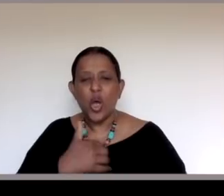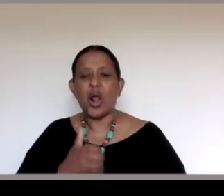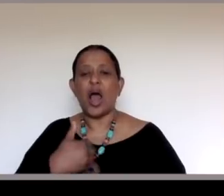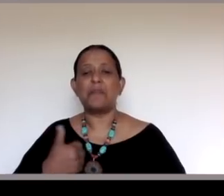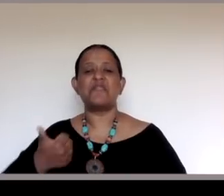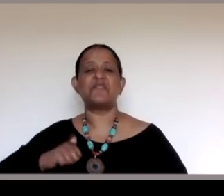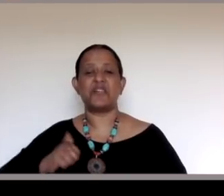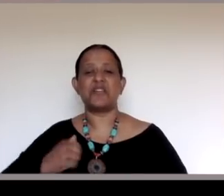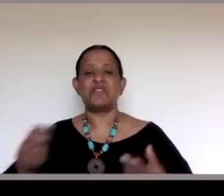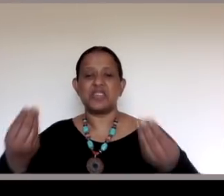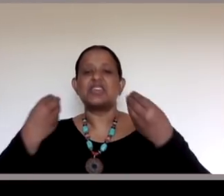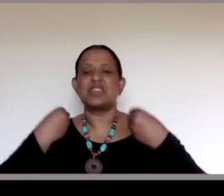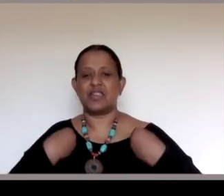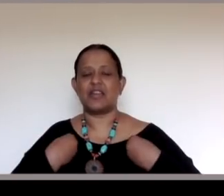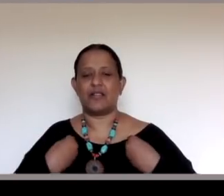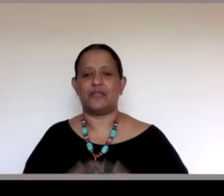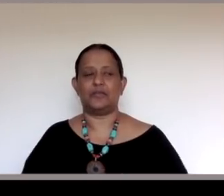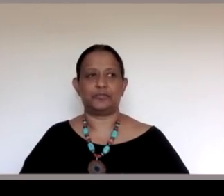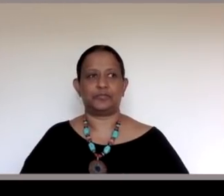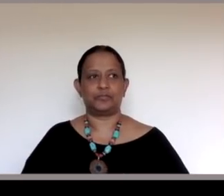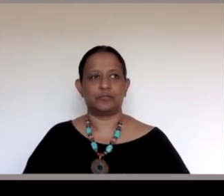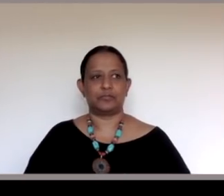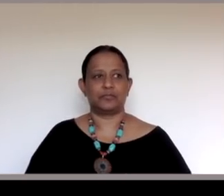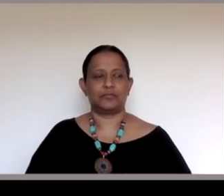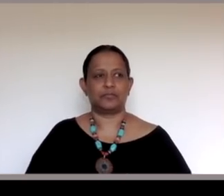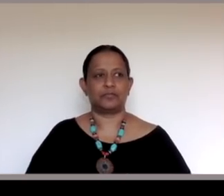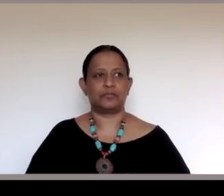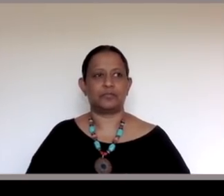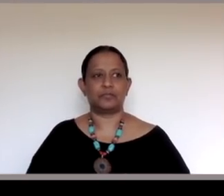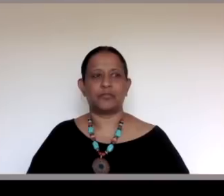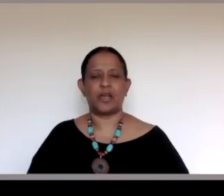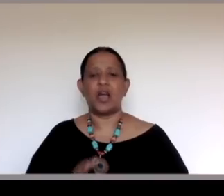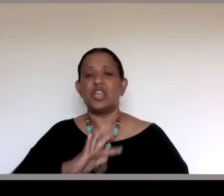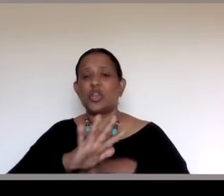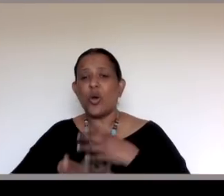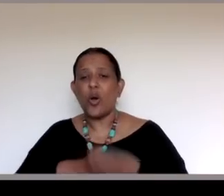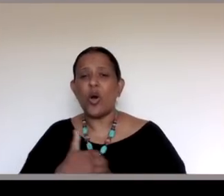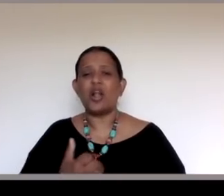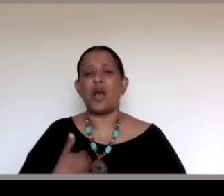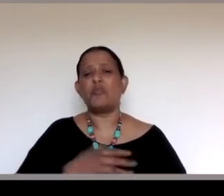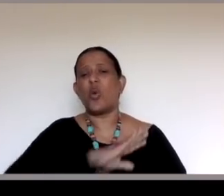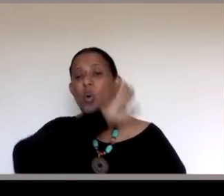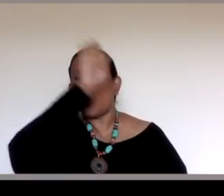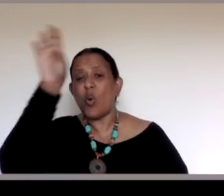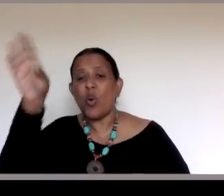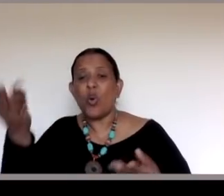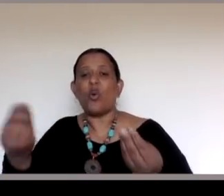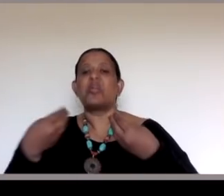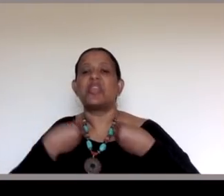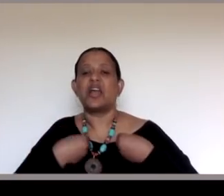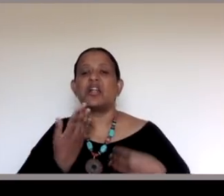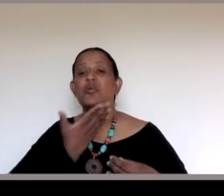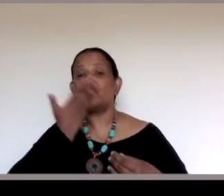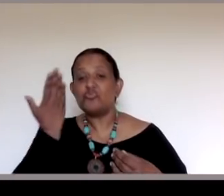வீணாயிருக்கும் இன்று எங்களுக்கு தேவையானது தேவனுடைய வார்த்தையின்படி இறைவன் நமக்கு சொல்லுகிற விடயமே